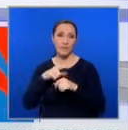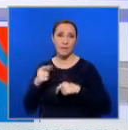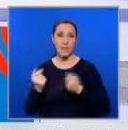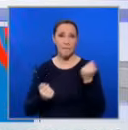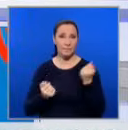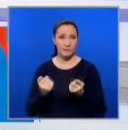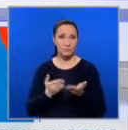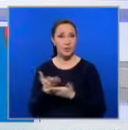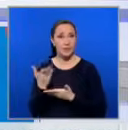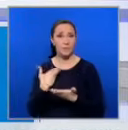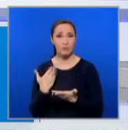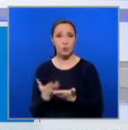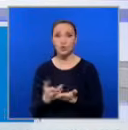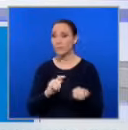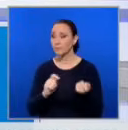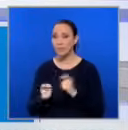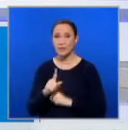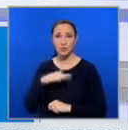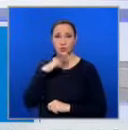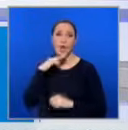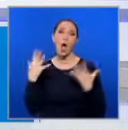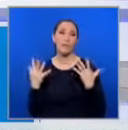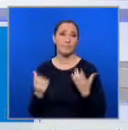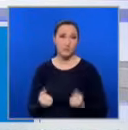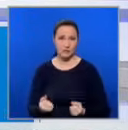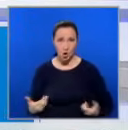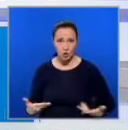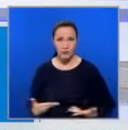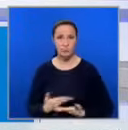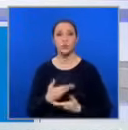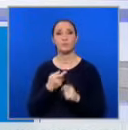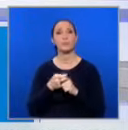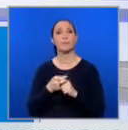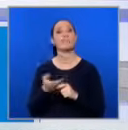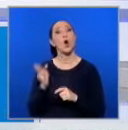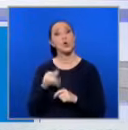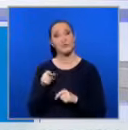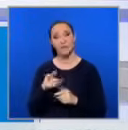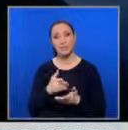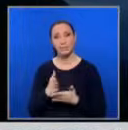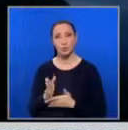тях, предложените промени не са достатъчно амбициозни и е необходимо да се направи още в тази посока.